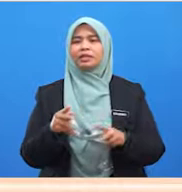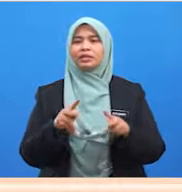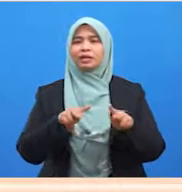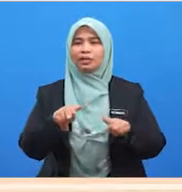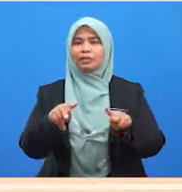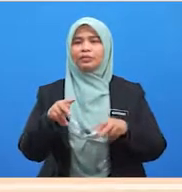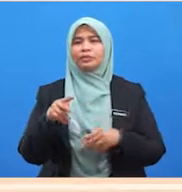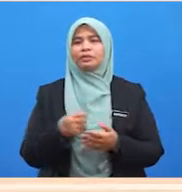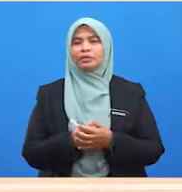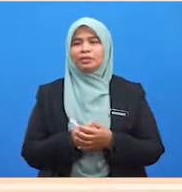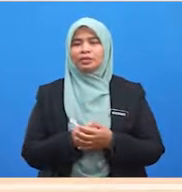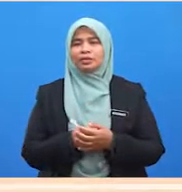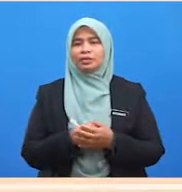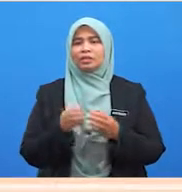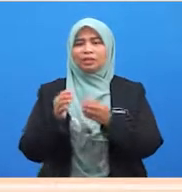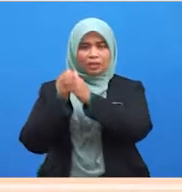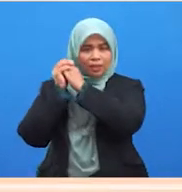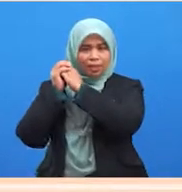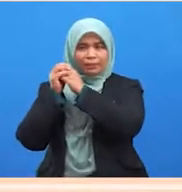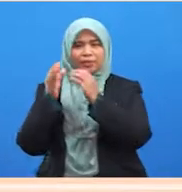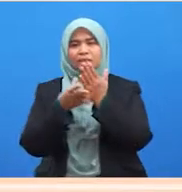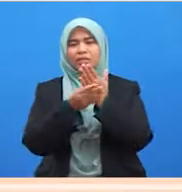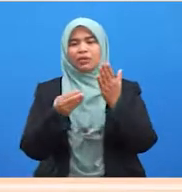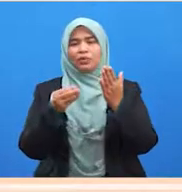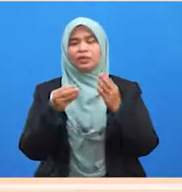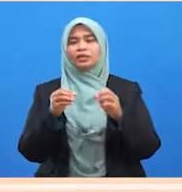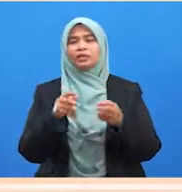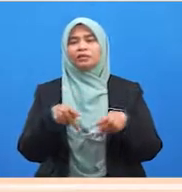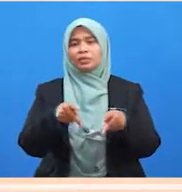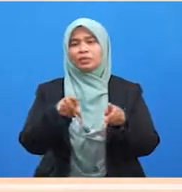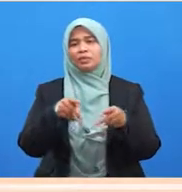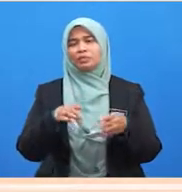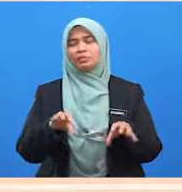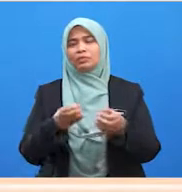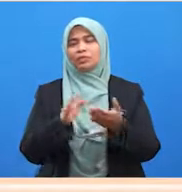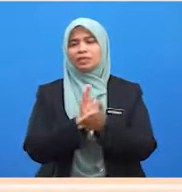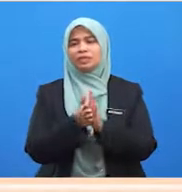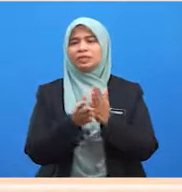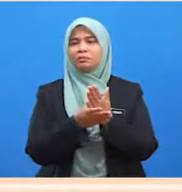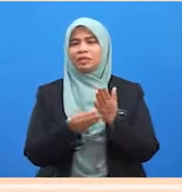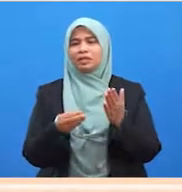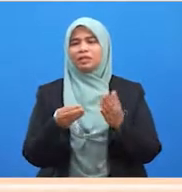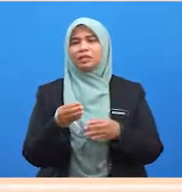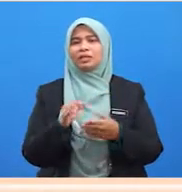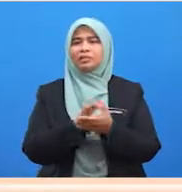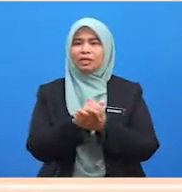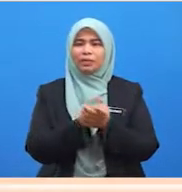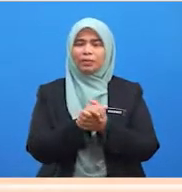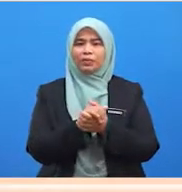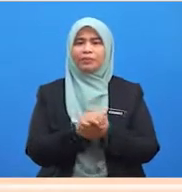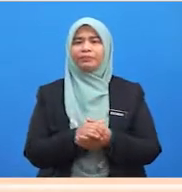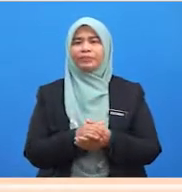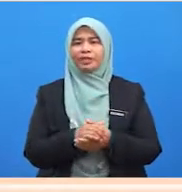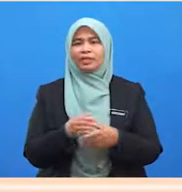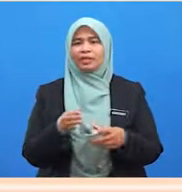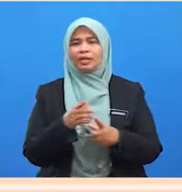sawit pula diproses menjadi minyak masak, sabun dan juga lilin. Murid-murid, selain itu